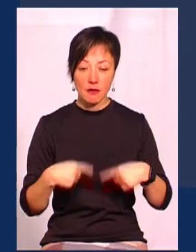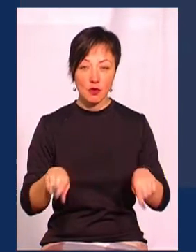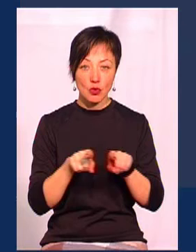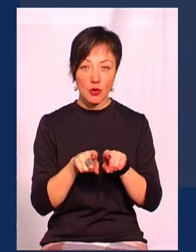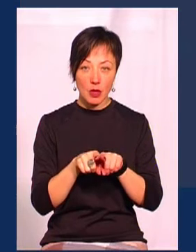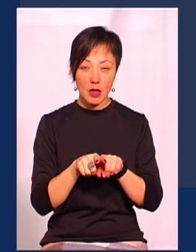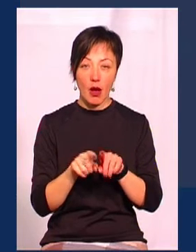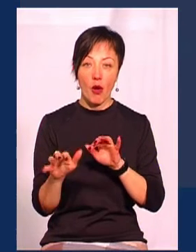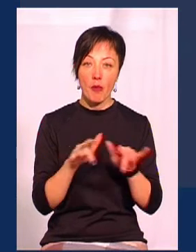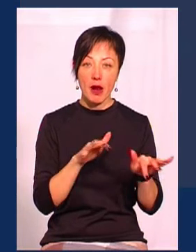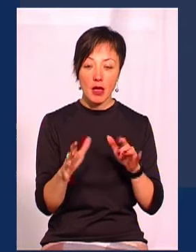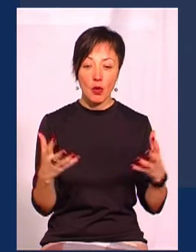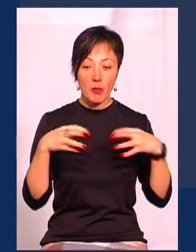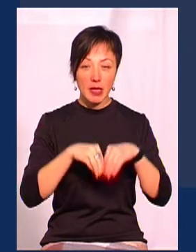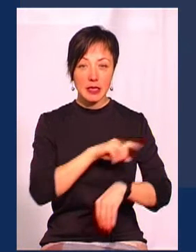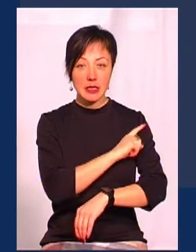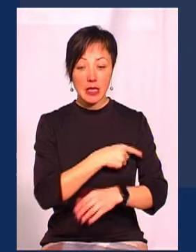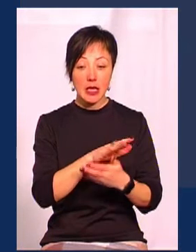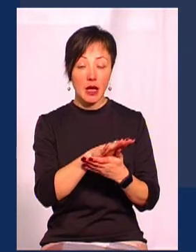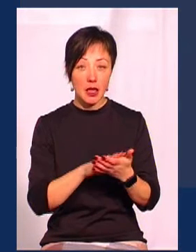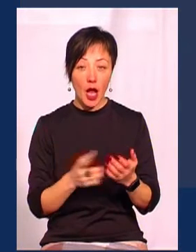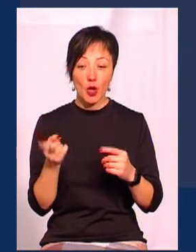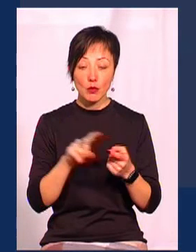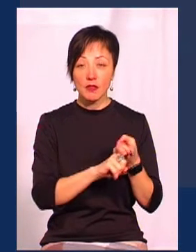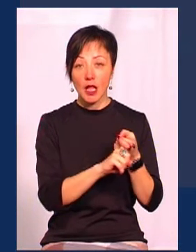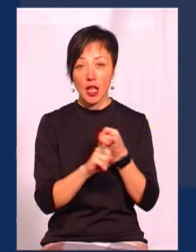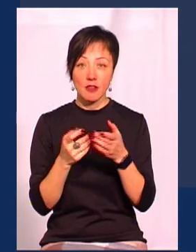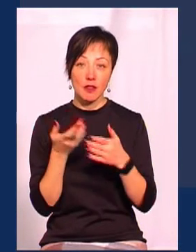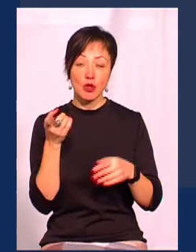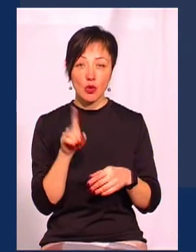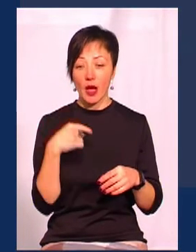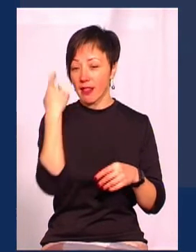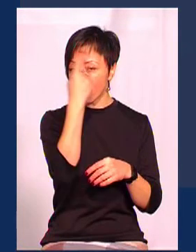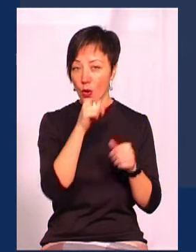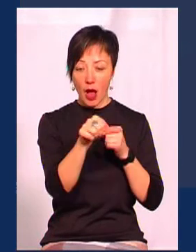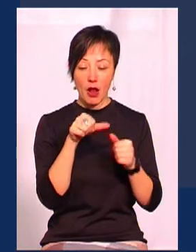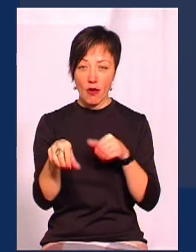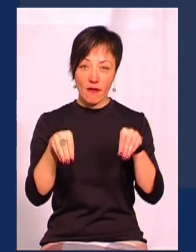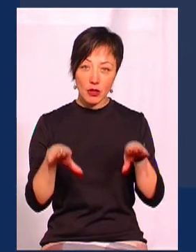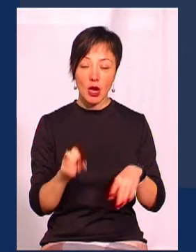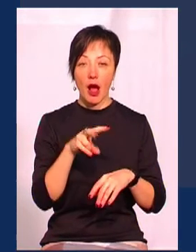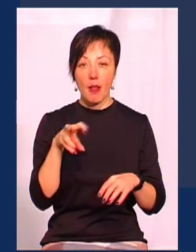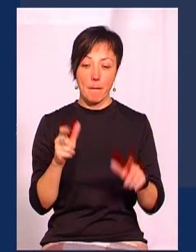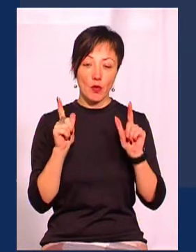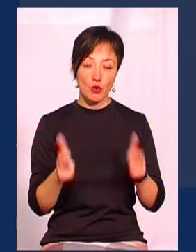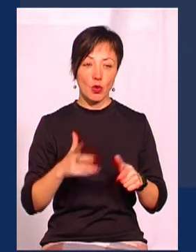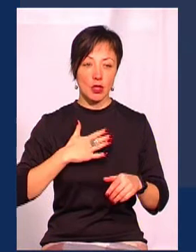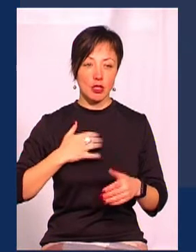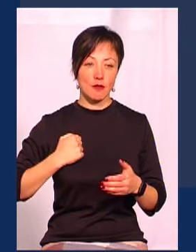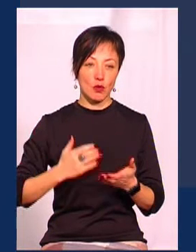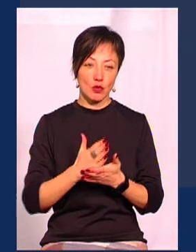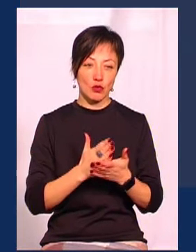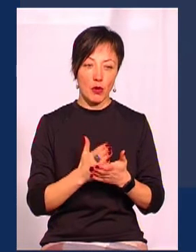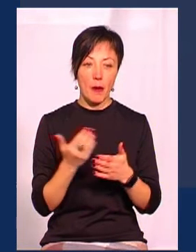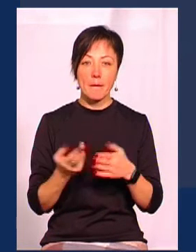проведення операцій об'єднаних сил і так далі. Тому в залежності від цього все індивідуально вирішується, але по згоді нашої військовослужбовців.